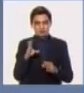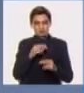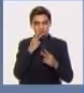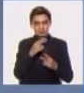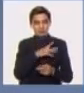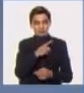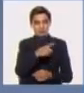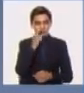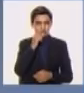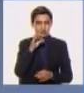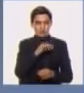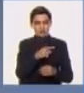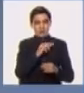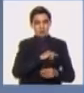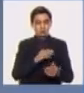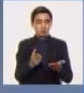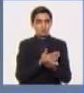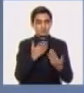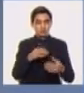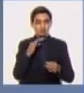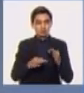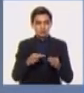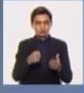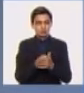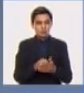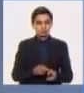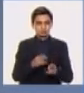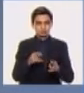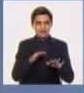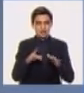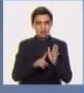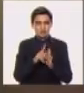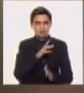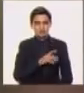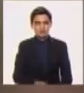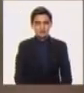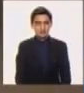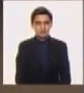осы азаматты жұмысынан шеттетіп, оған қатысты сотқа дейінгі тергеу басталды.